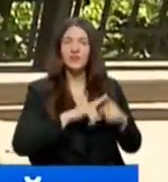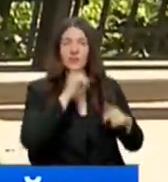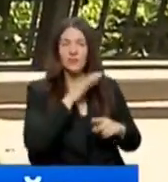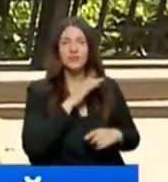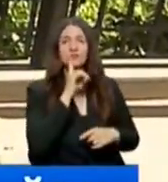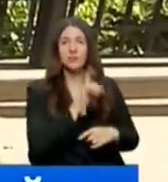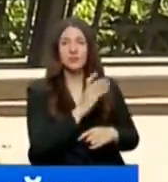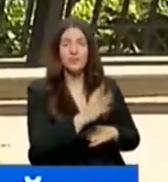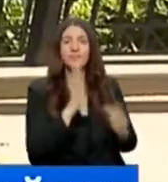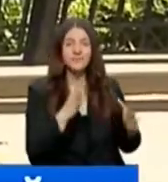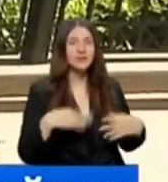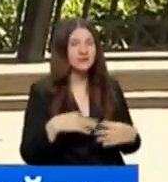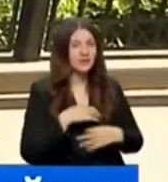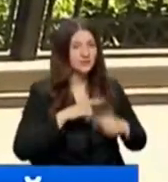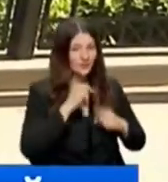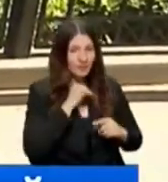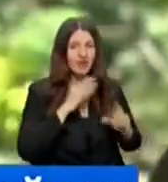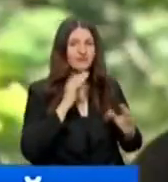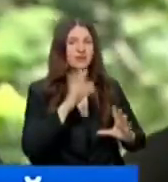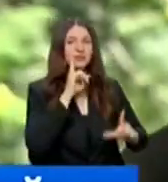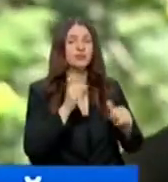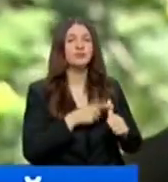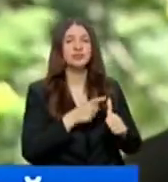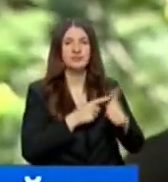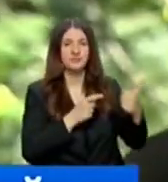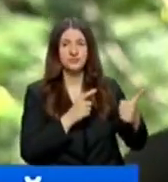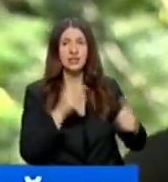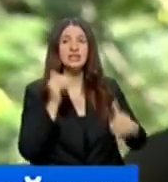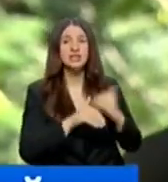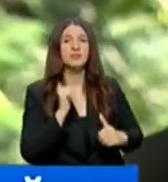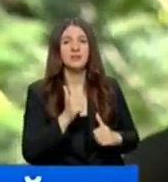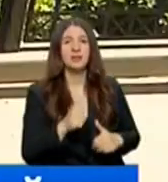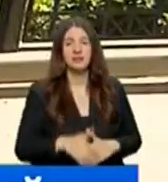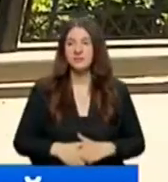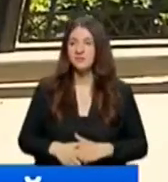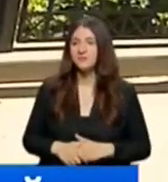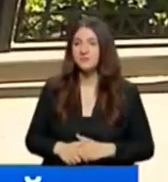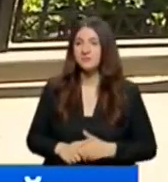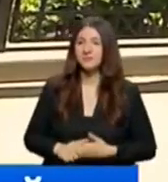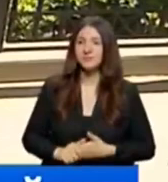Kılıçdaroğlu'na soracağım. Sayın Kılıçdaroğlu, en çok gelen soru. Bir, evet, seçim ne zaman?